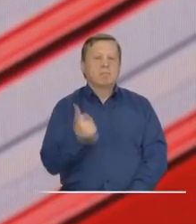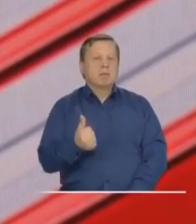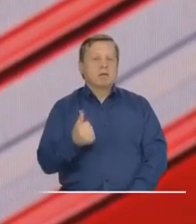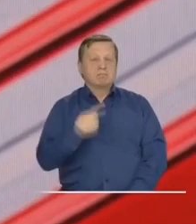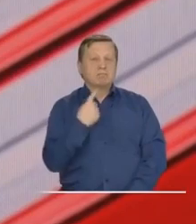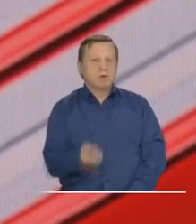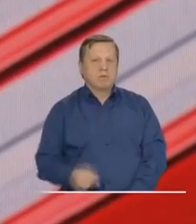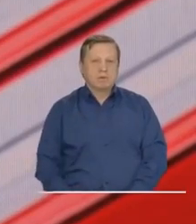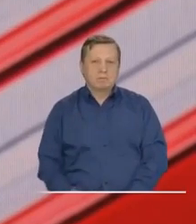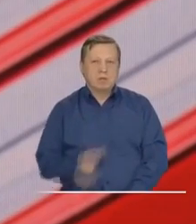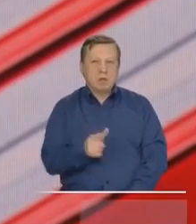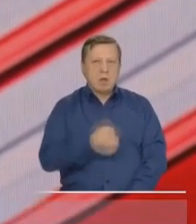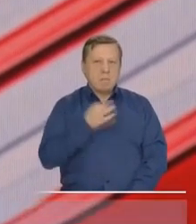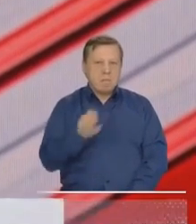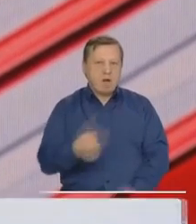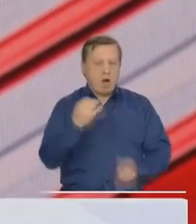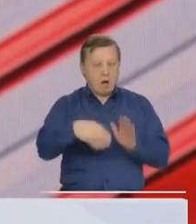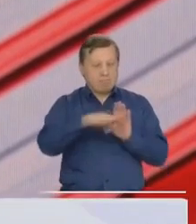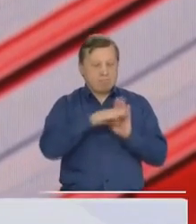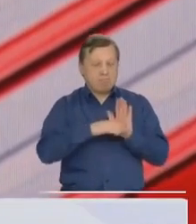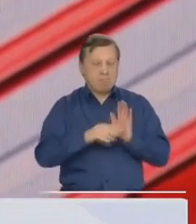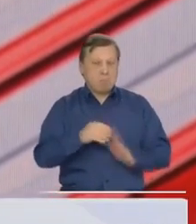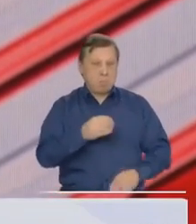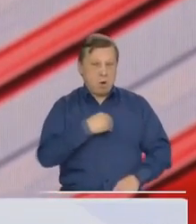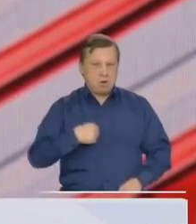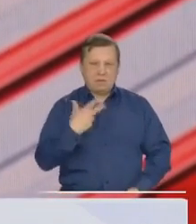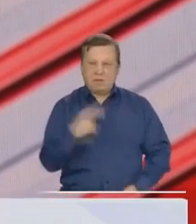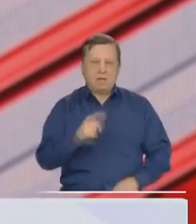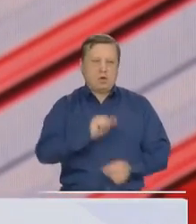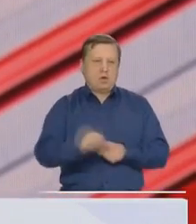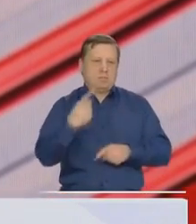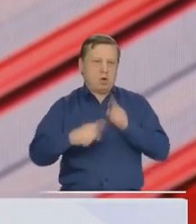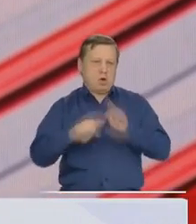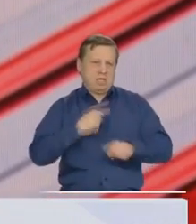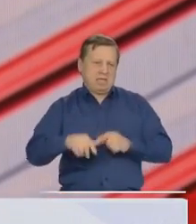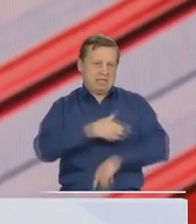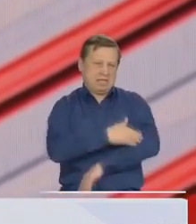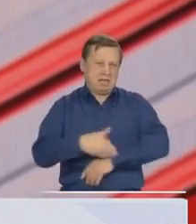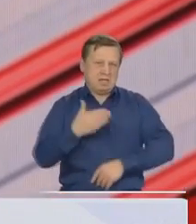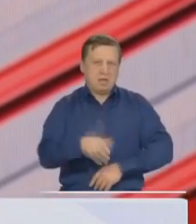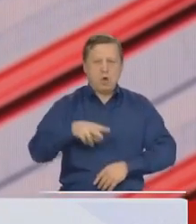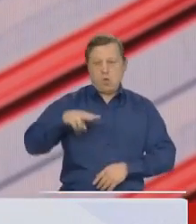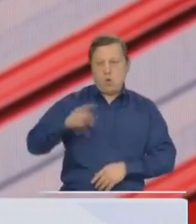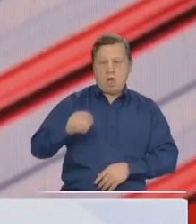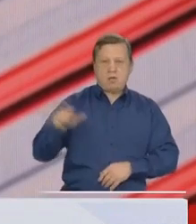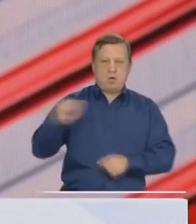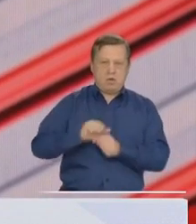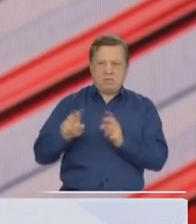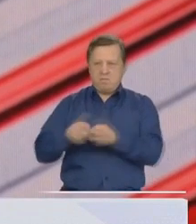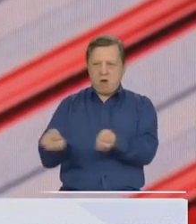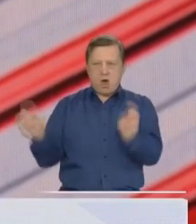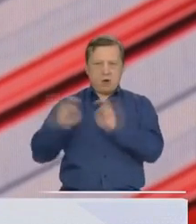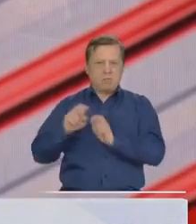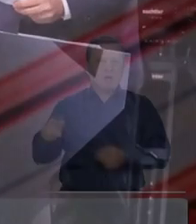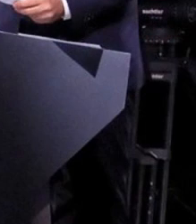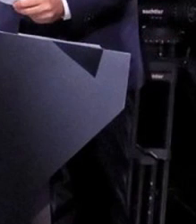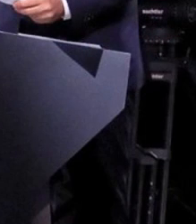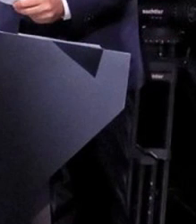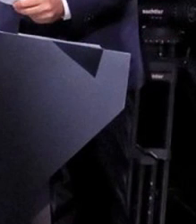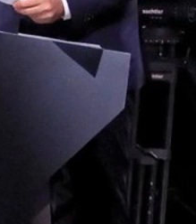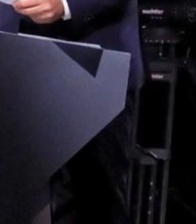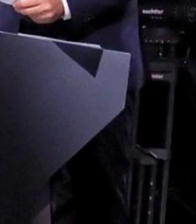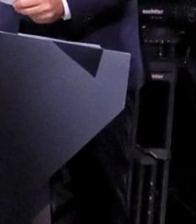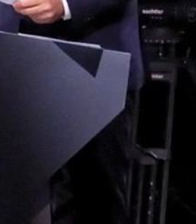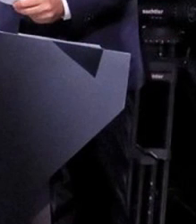zauważyć że jest to pytanie ustrój naszego państwa jest to pytanie o politykę zagraniczną unia europejska to forum polityki zagranicznej państw europejskich